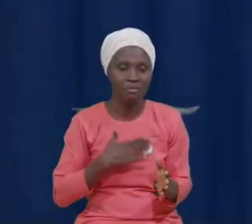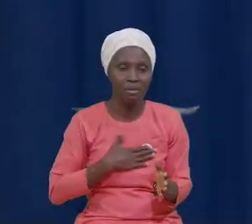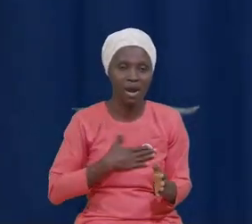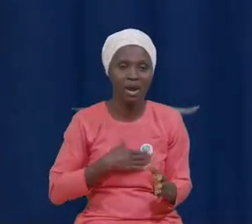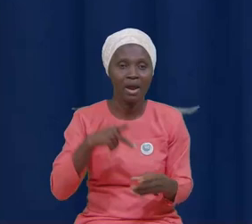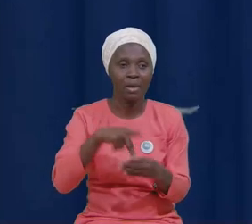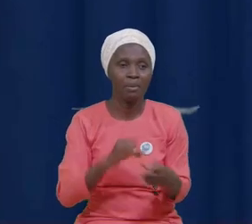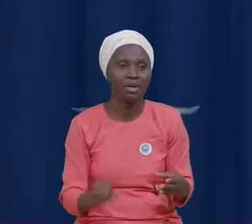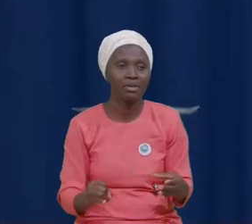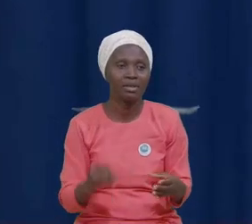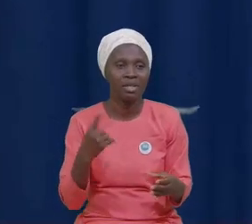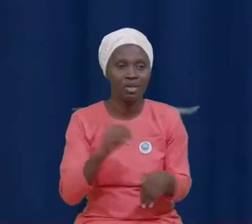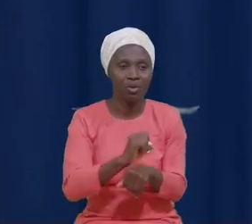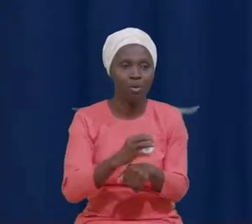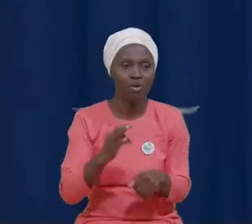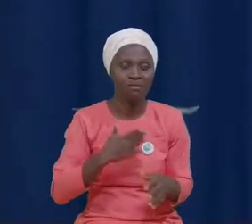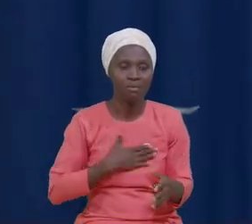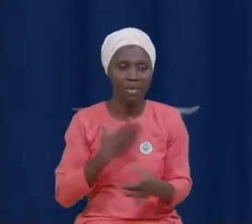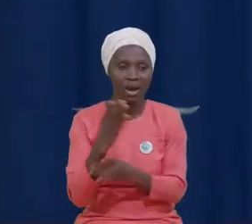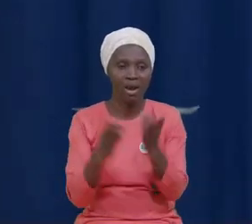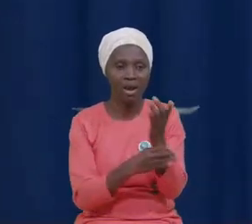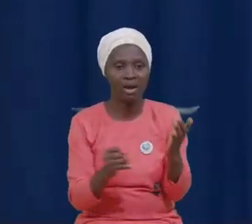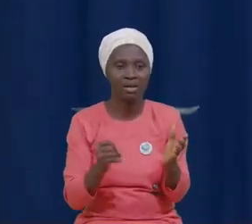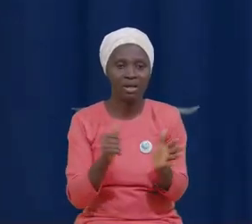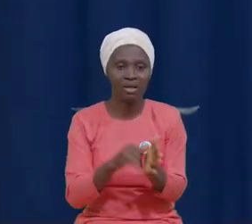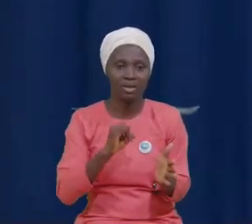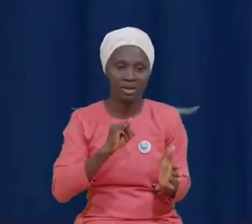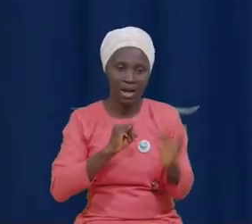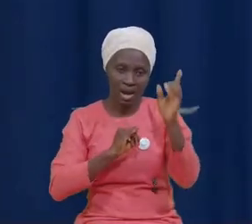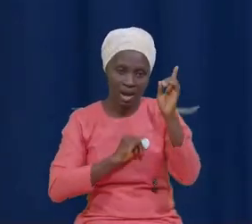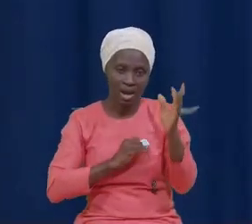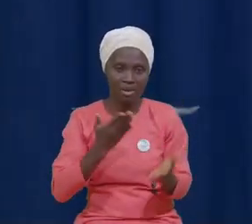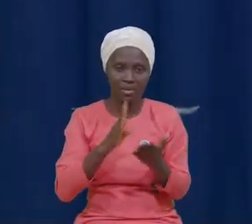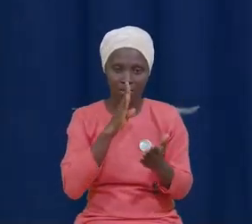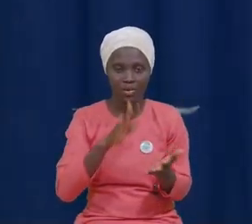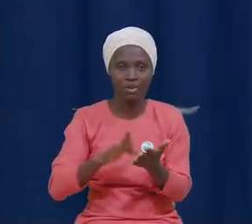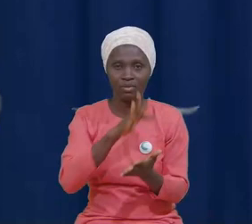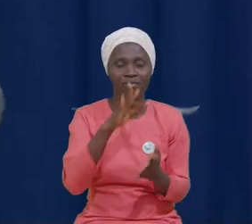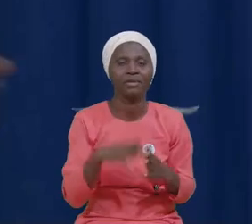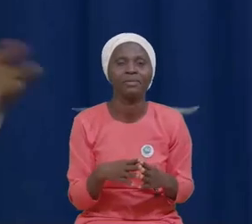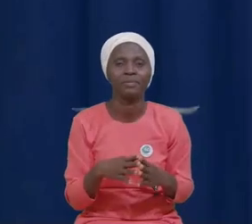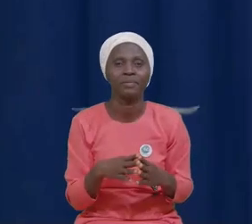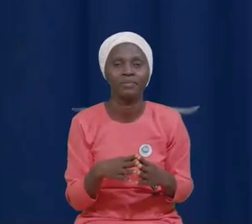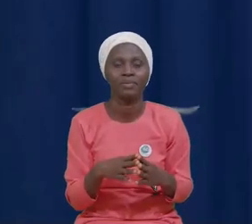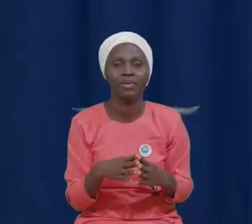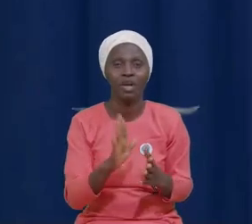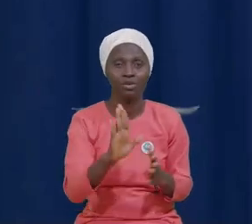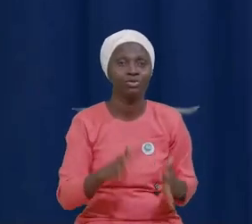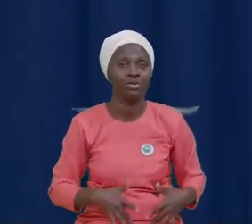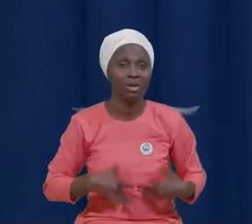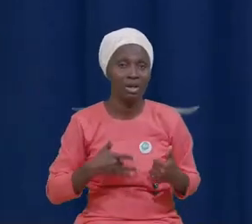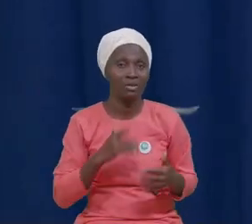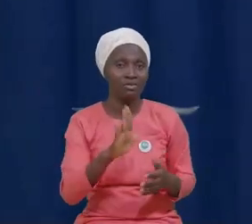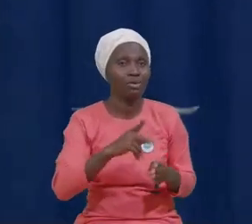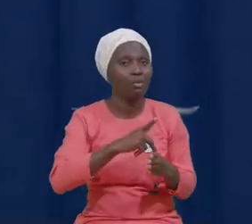l'œuvre de mes mains, pour servir à ma gloire. Ta vie, ta profession,